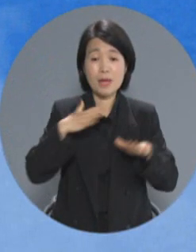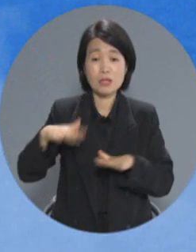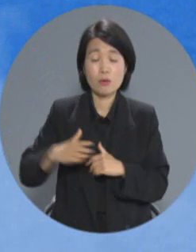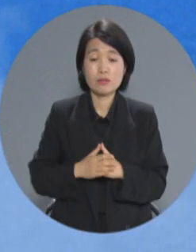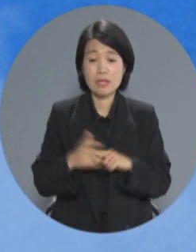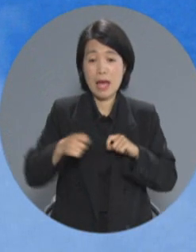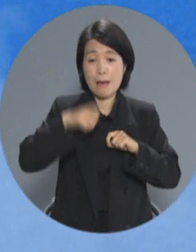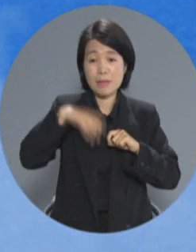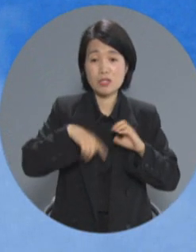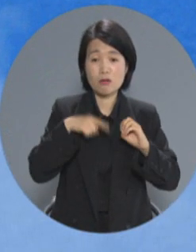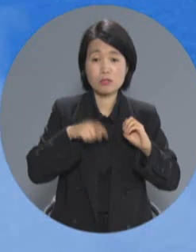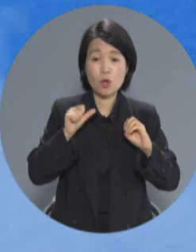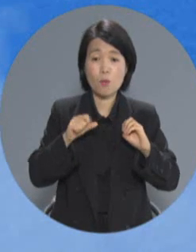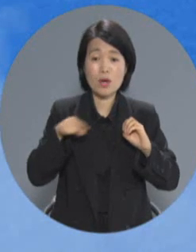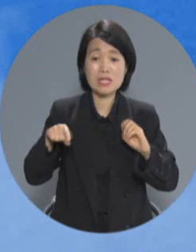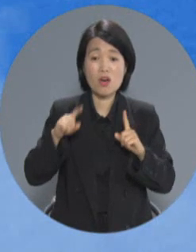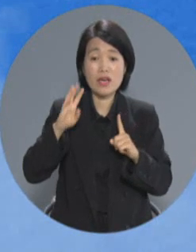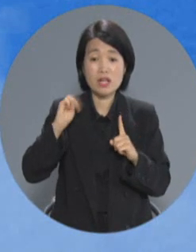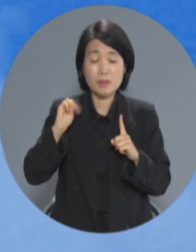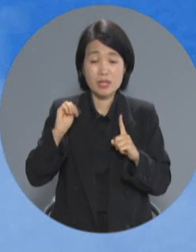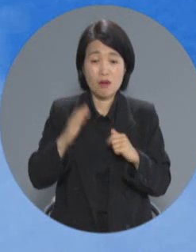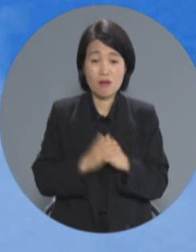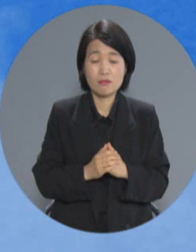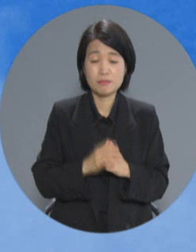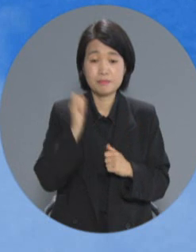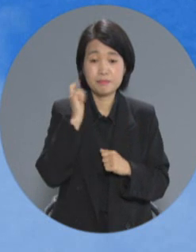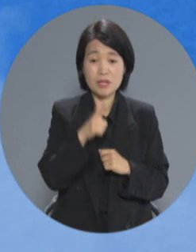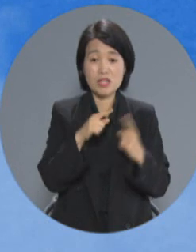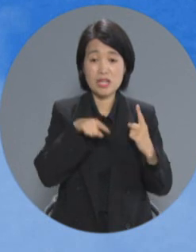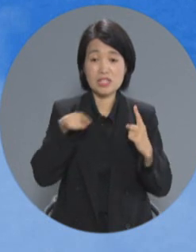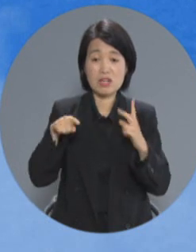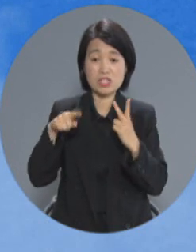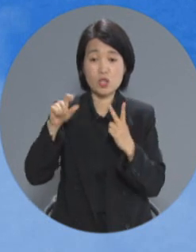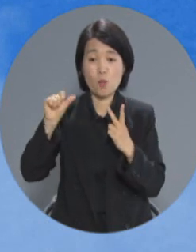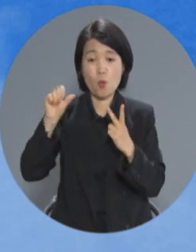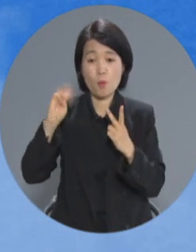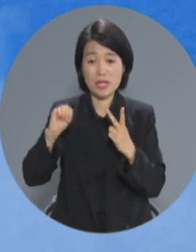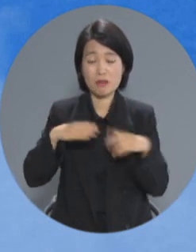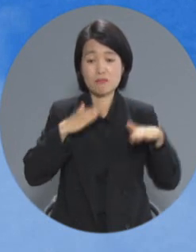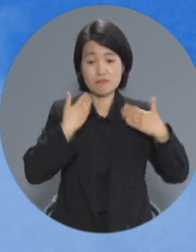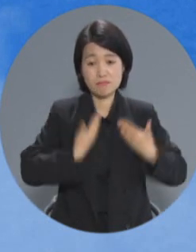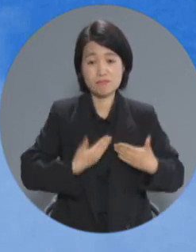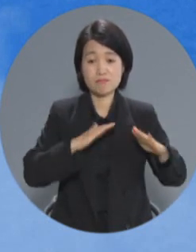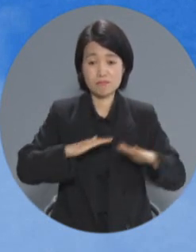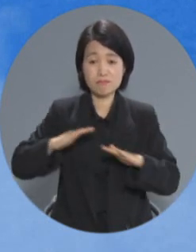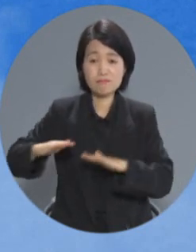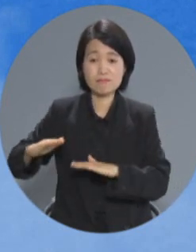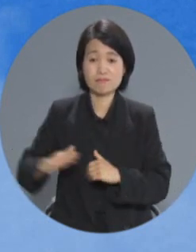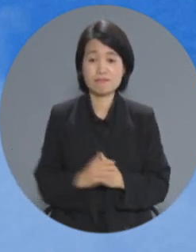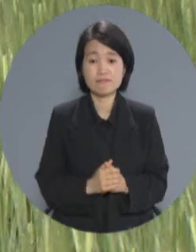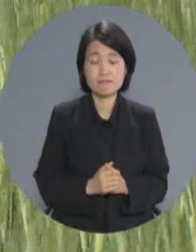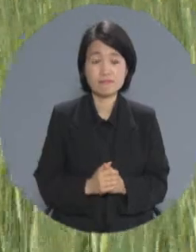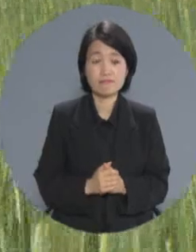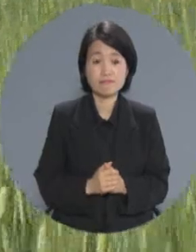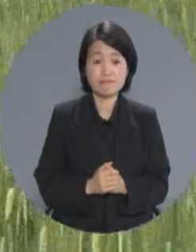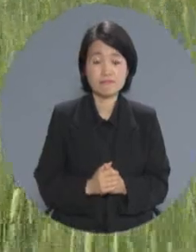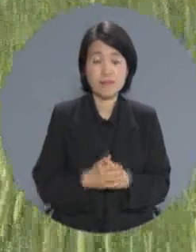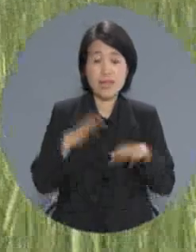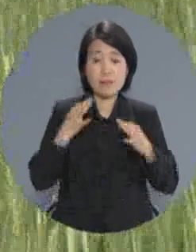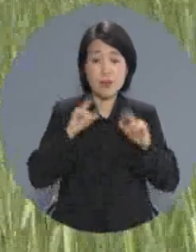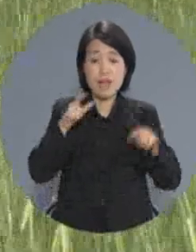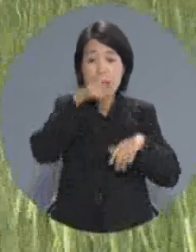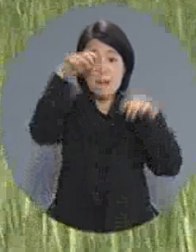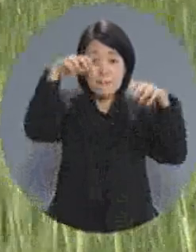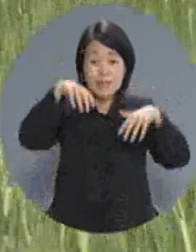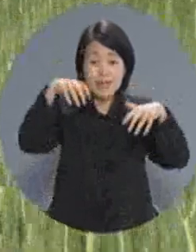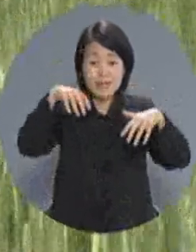남해서부 앞바다에서 0.5에서 1m, 먼바다에서 1에서 2.5m로 일겠습니다. 금요일에 비